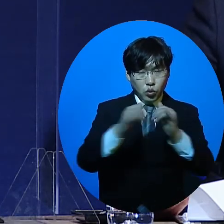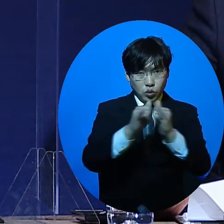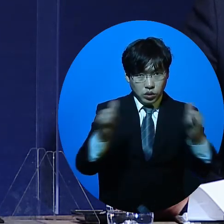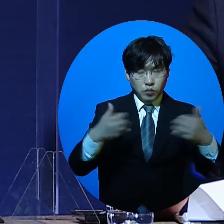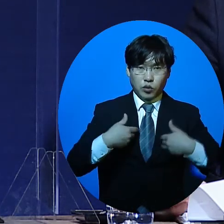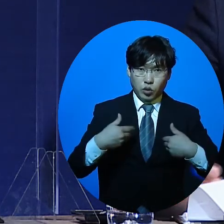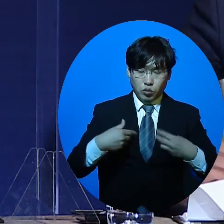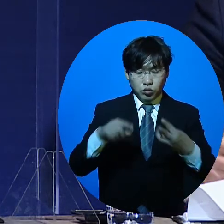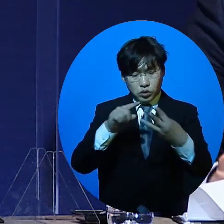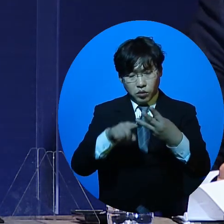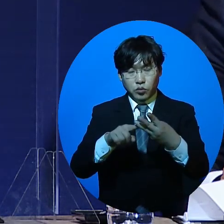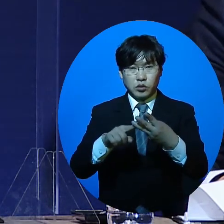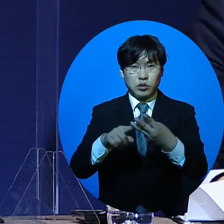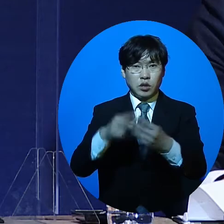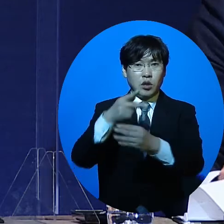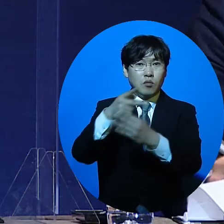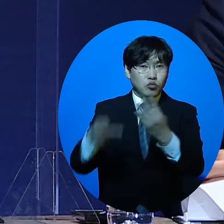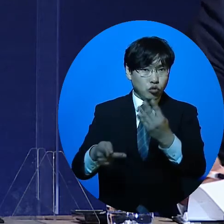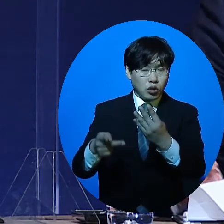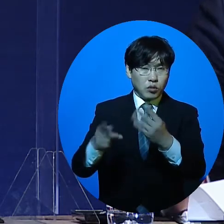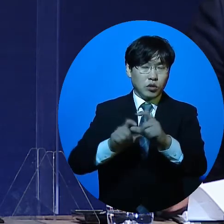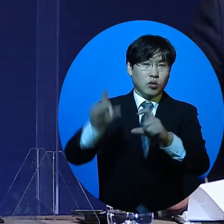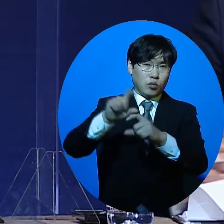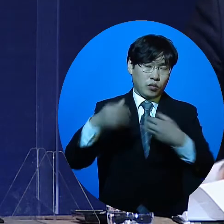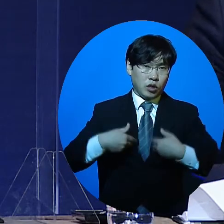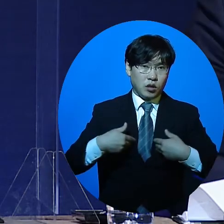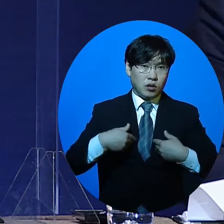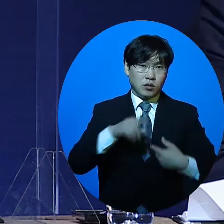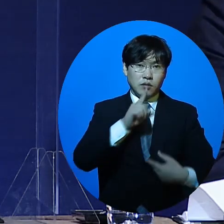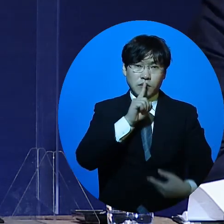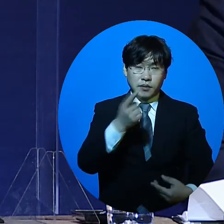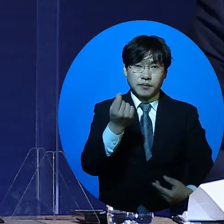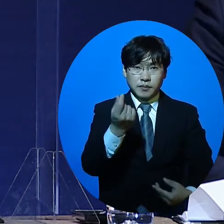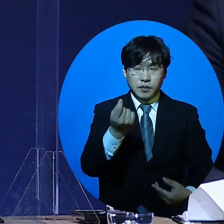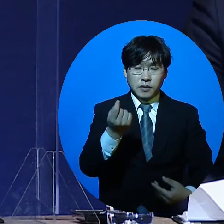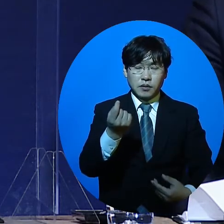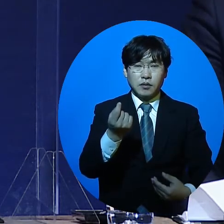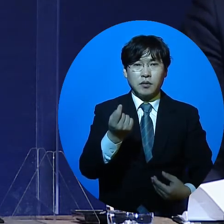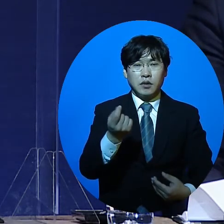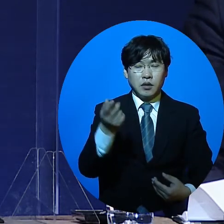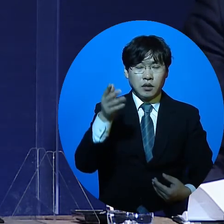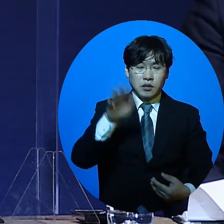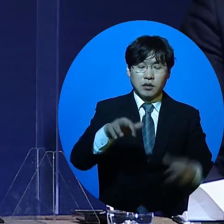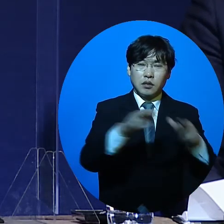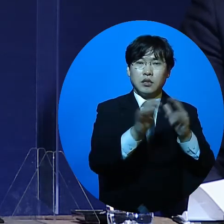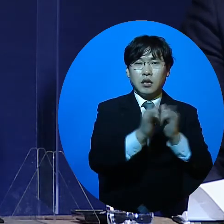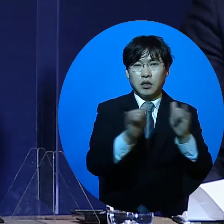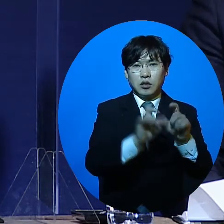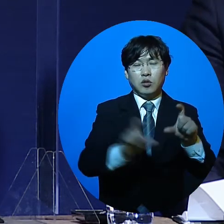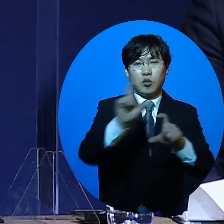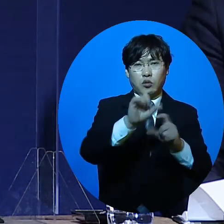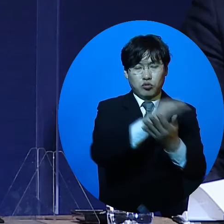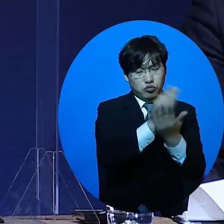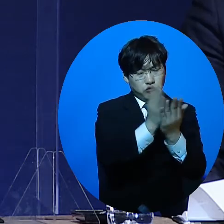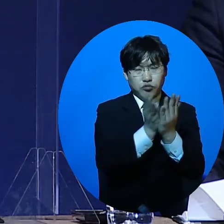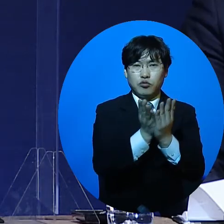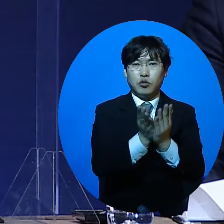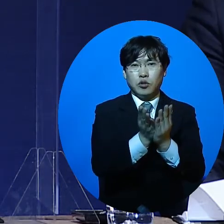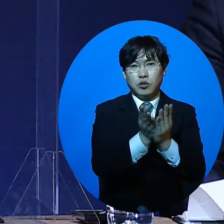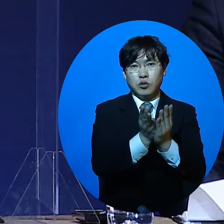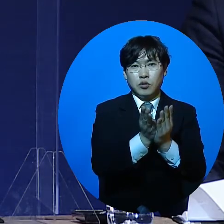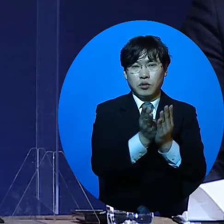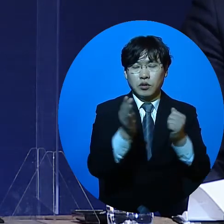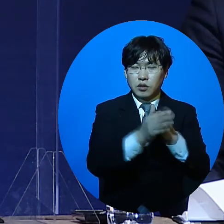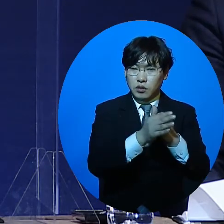이거는 이제 뭐 일반하고 똑같죠. 근데 특히나 이제 장애인 체육 같은 경우는 굉장히 유형이 다양하기 때문에